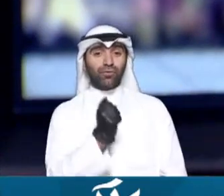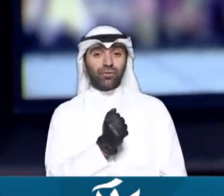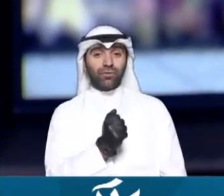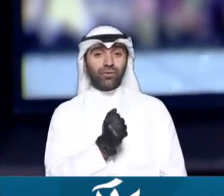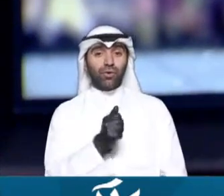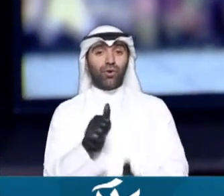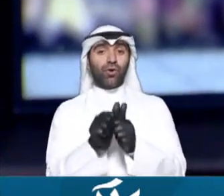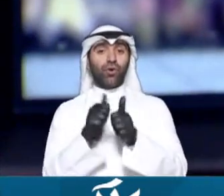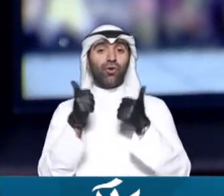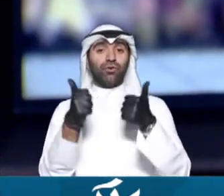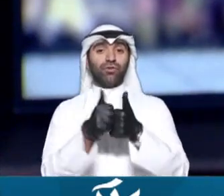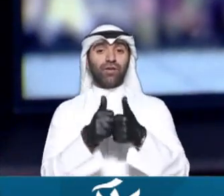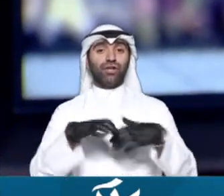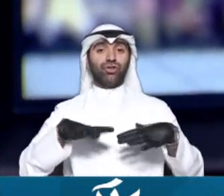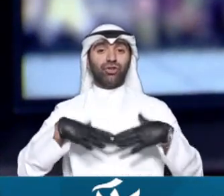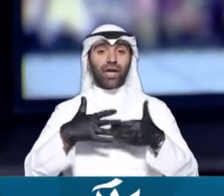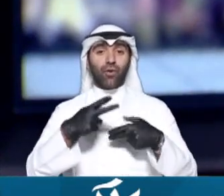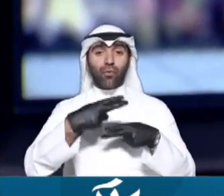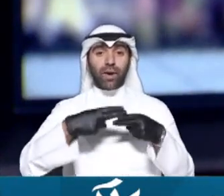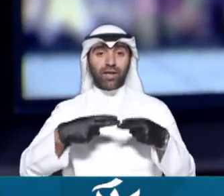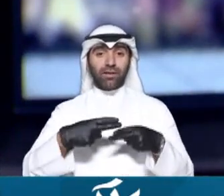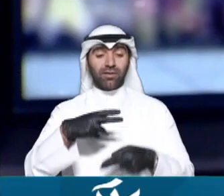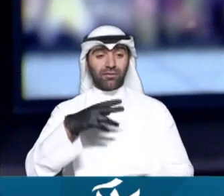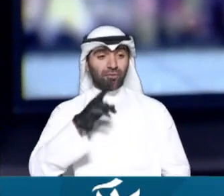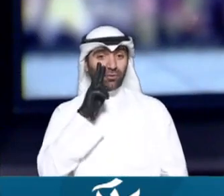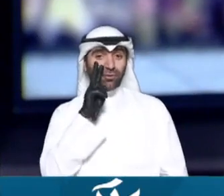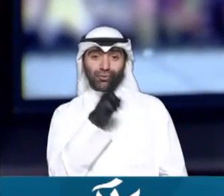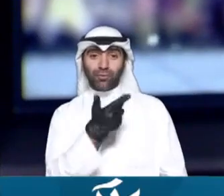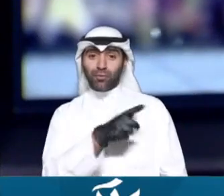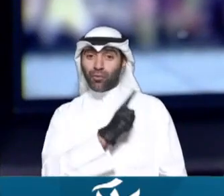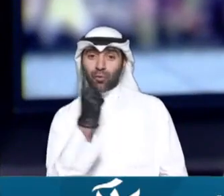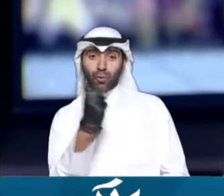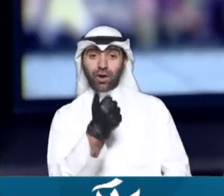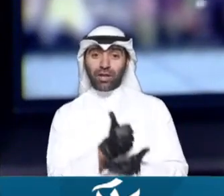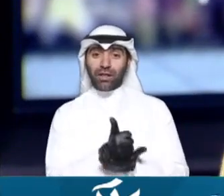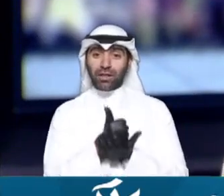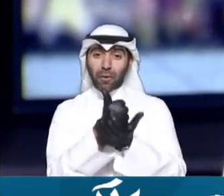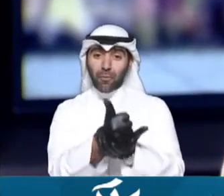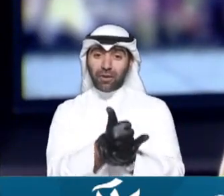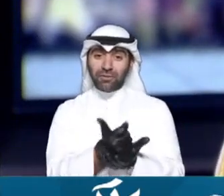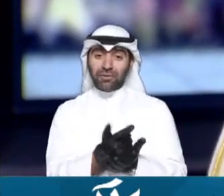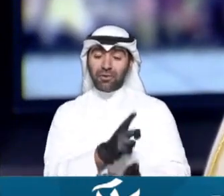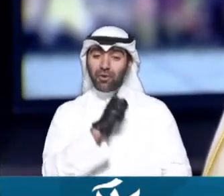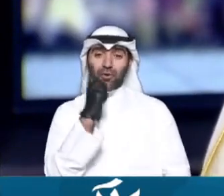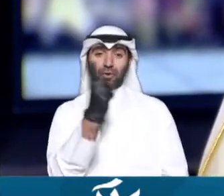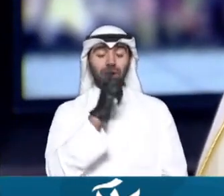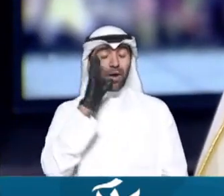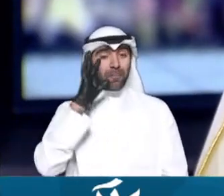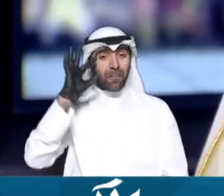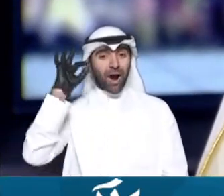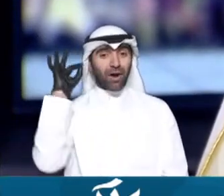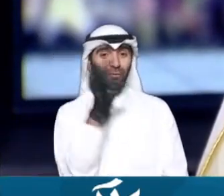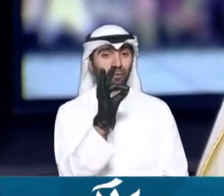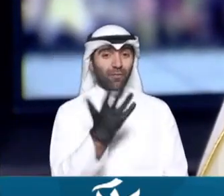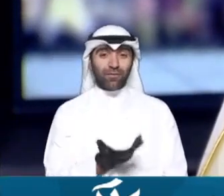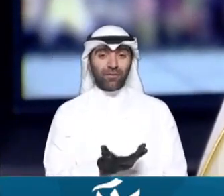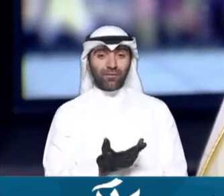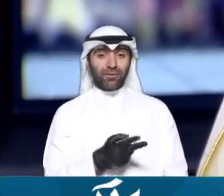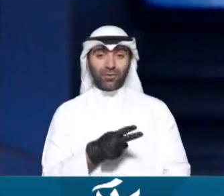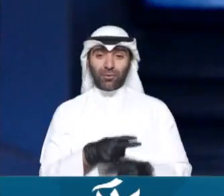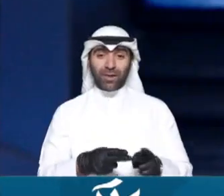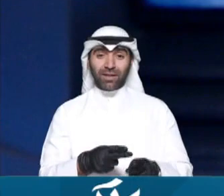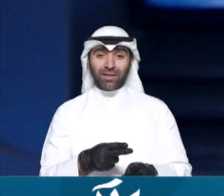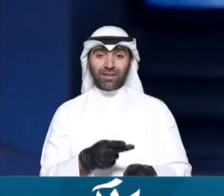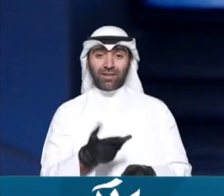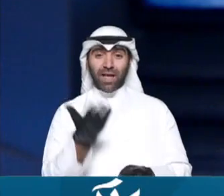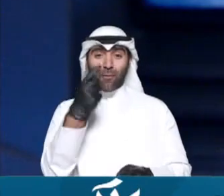ولهذا الشعب الكويتي يعني أنت شعب الفزعة. الله أكبر. الفزعة يا أخي وصل 9 ملايين في يوم واحد.